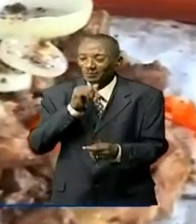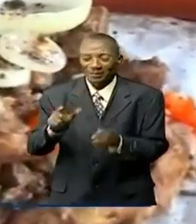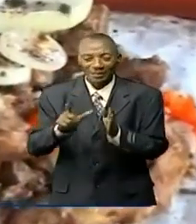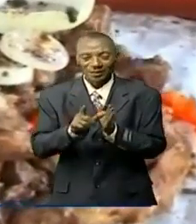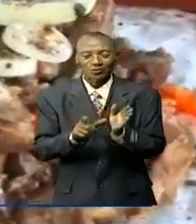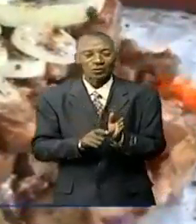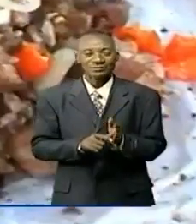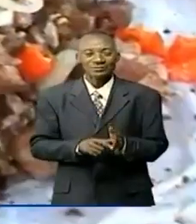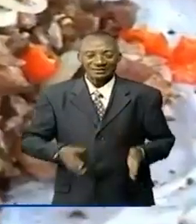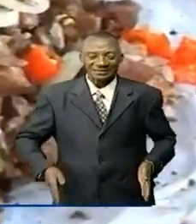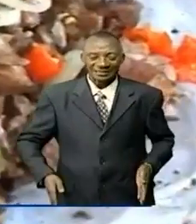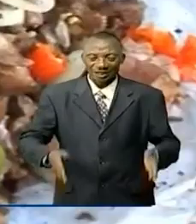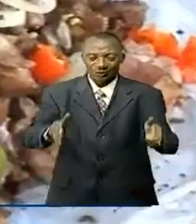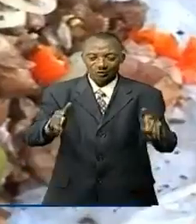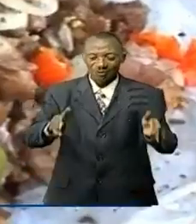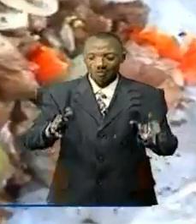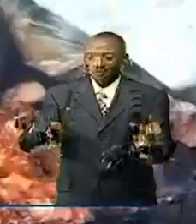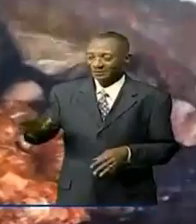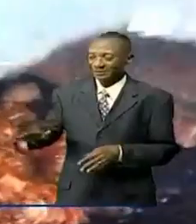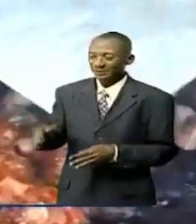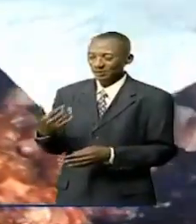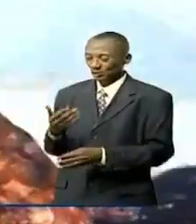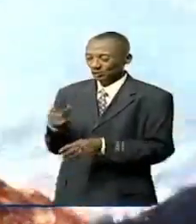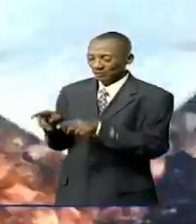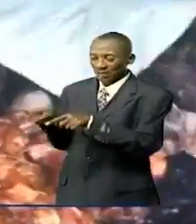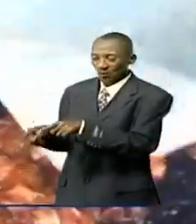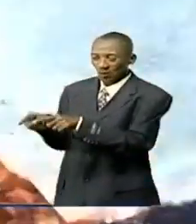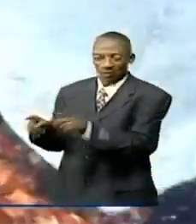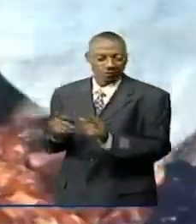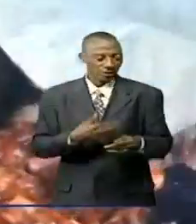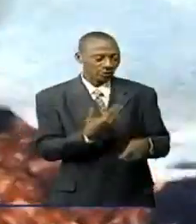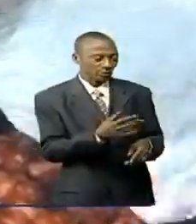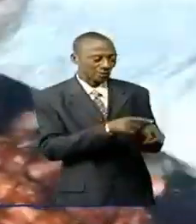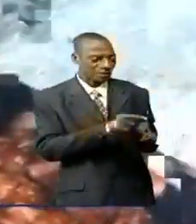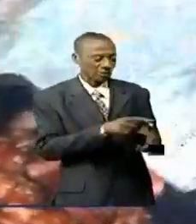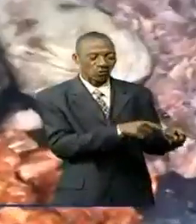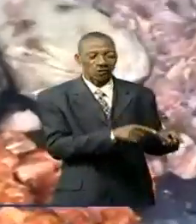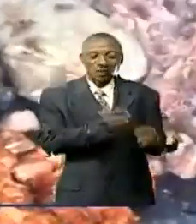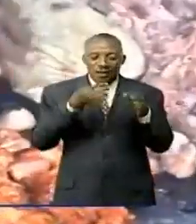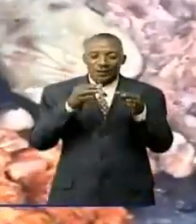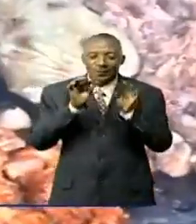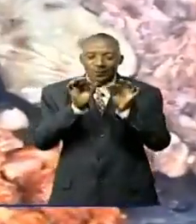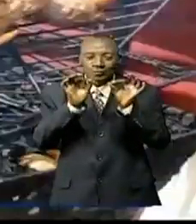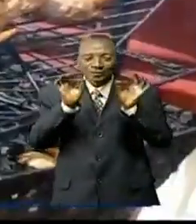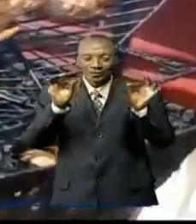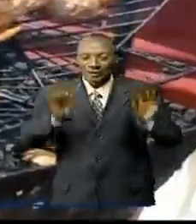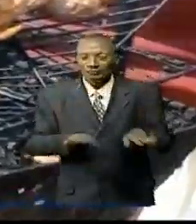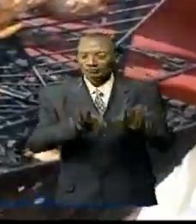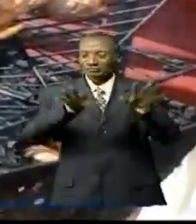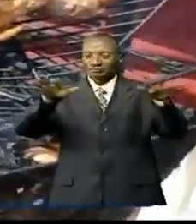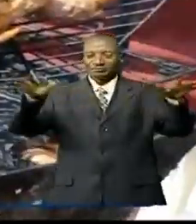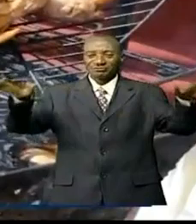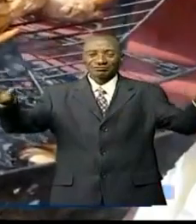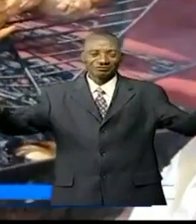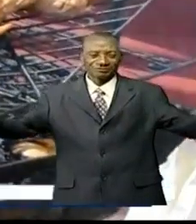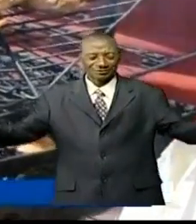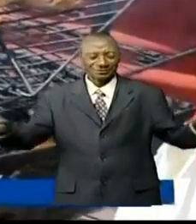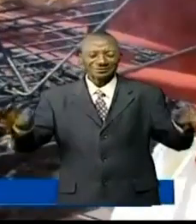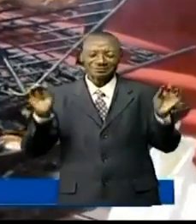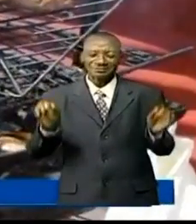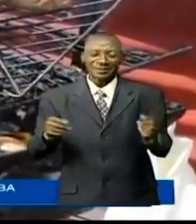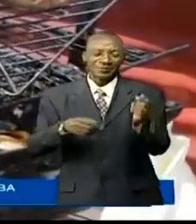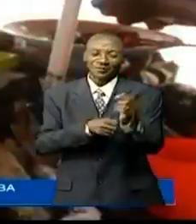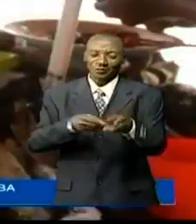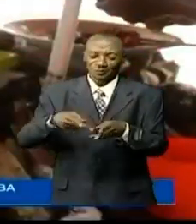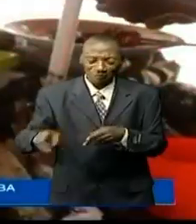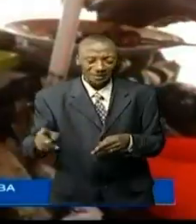ils sont moins exigeants tellement que l'esprit est à la fête. Les appétits sont aiguisés pour raison de santé publique.